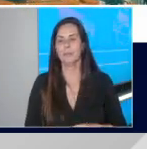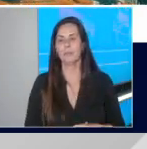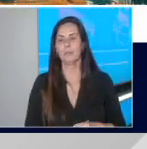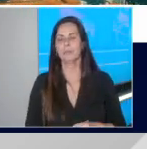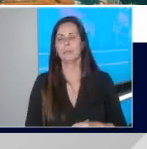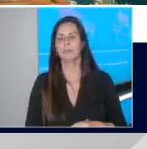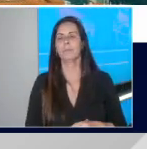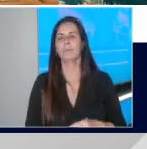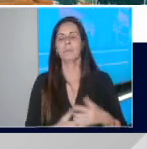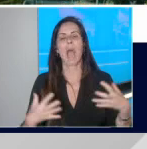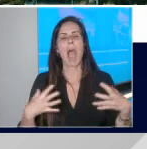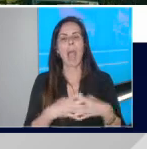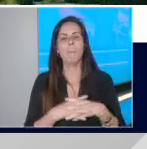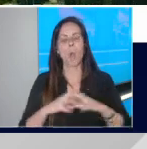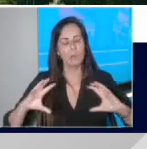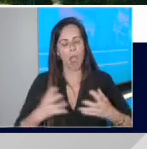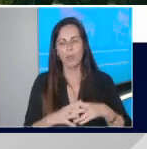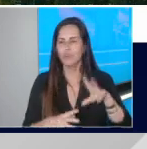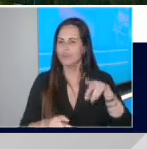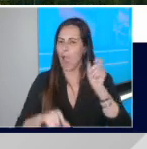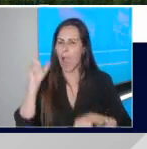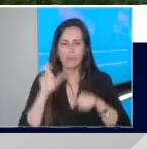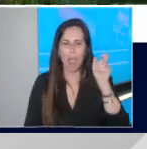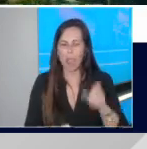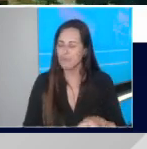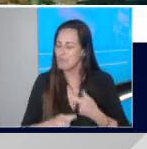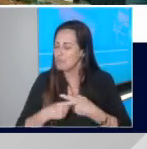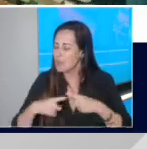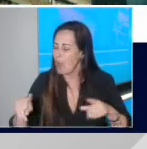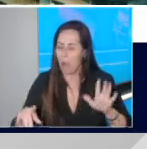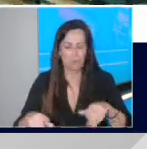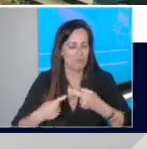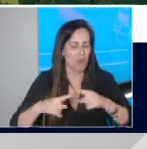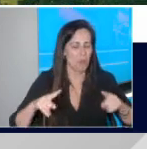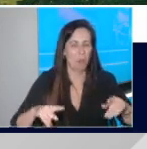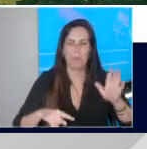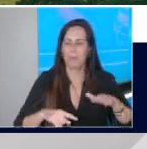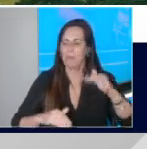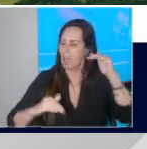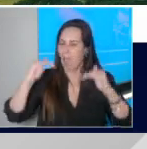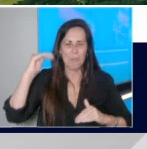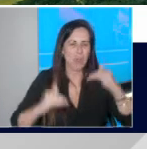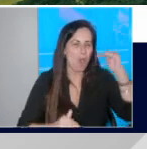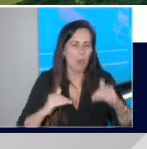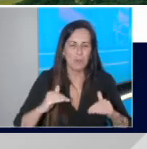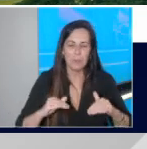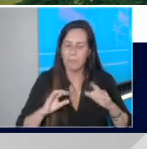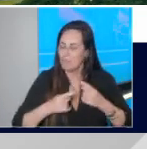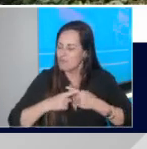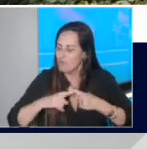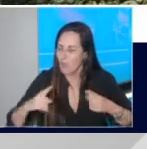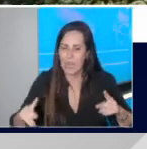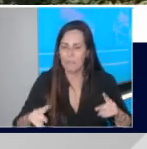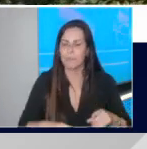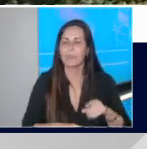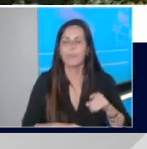הרמוניה, גם פה, הרמוניה חברתית. יש שם אנשים, כפי שעברנו, מקבוצות אתניות שונות, ממעמדות סוציו-אקונומיים